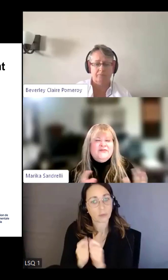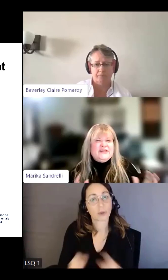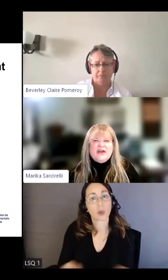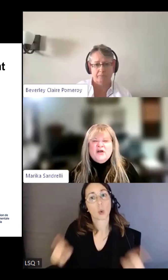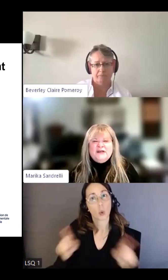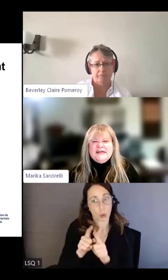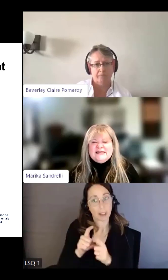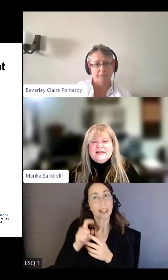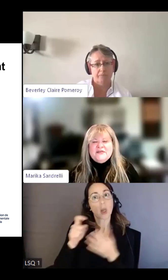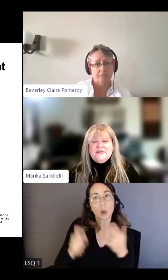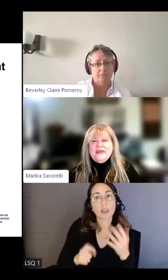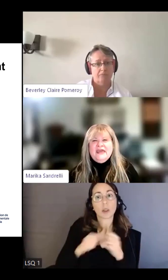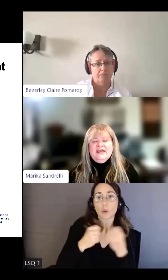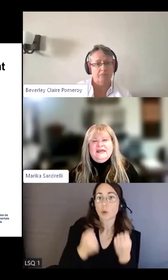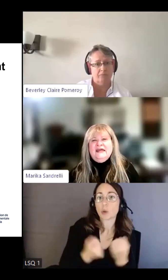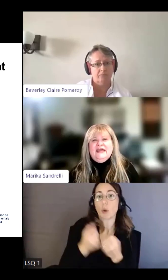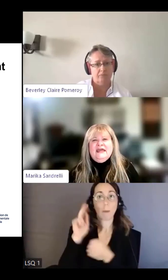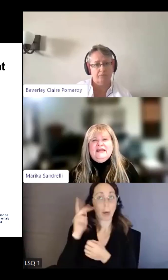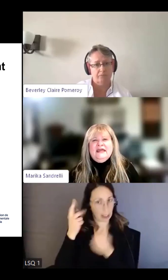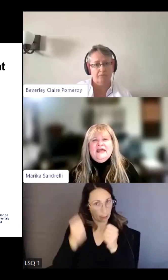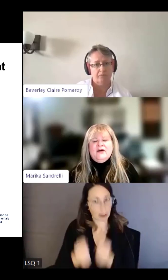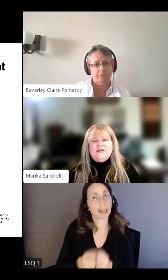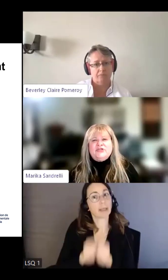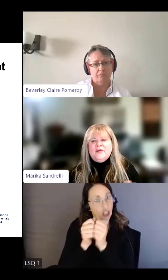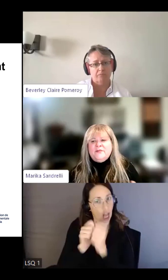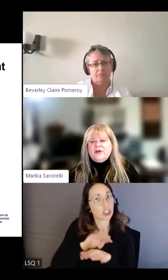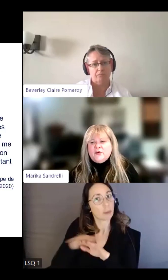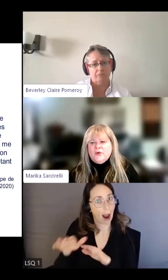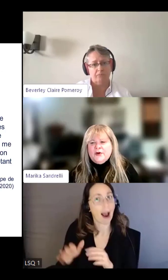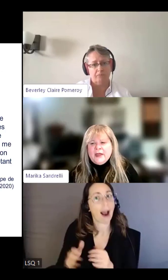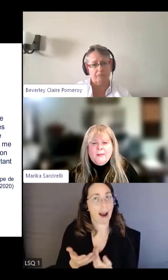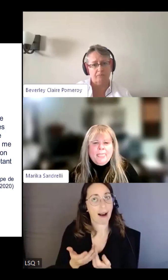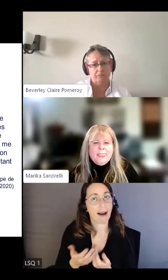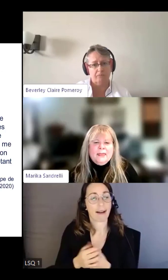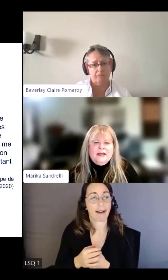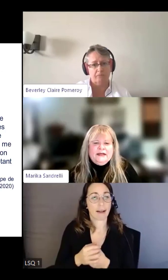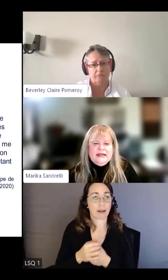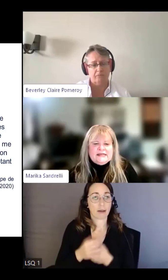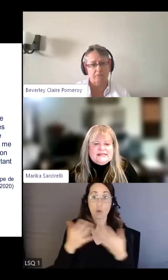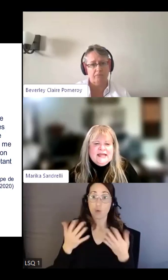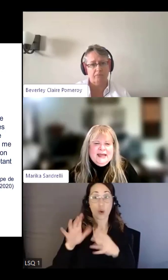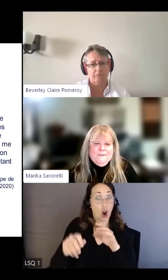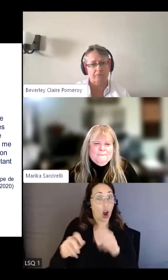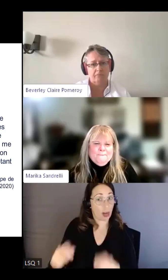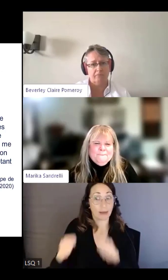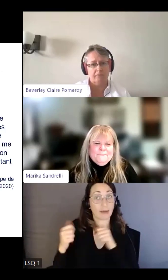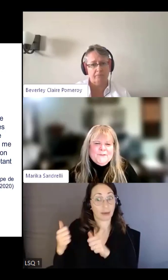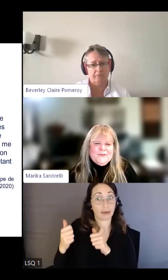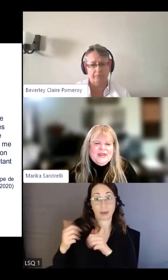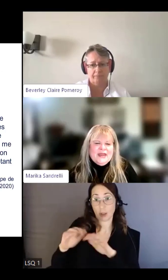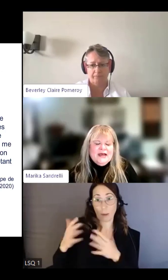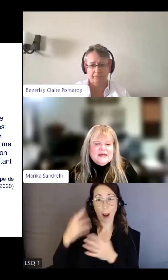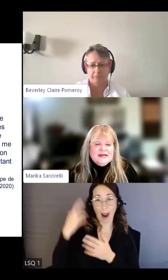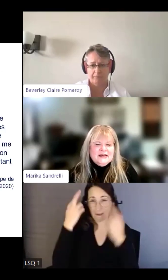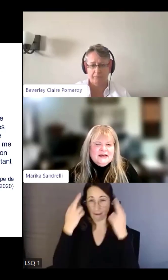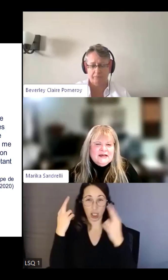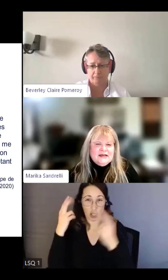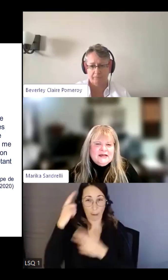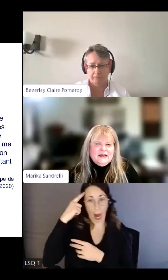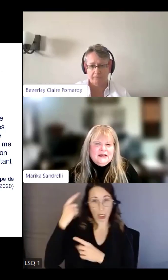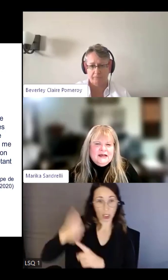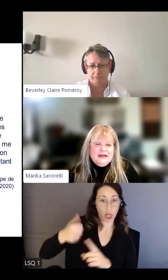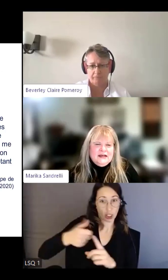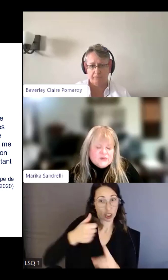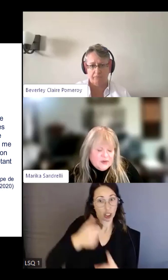même avoir l'effet de décoloniser notre façon de penser et de se comporter dans le travail. Alors, je vais